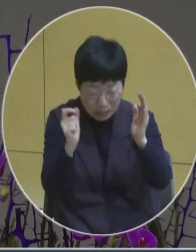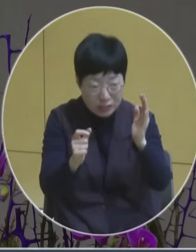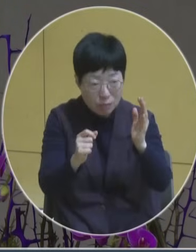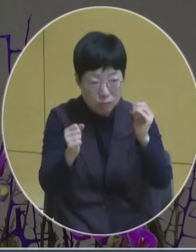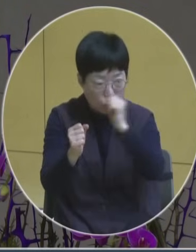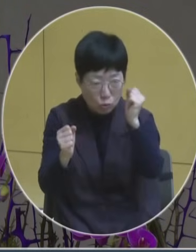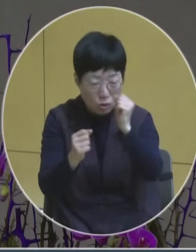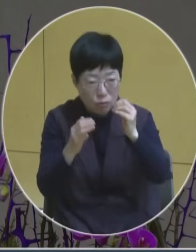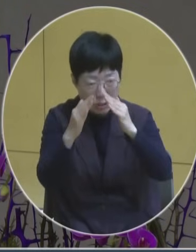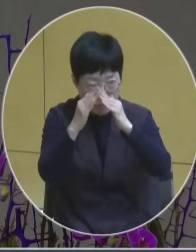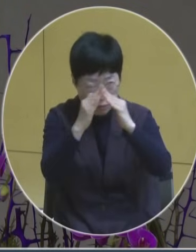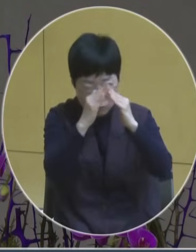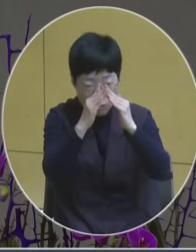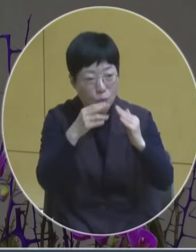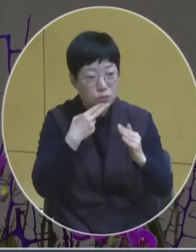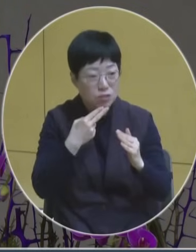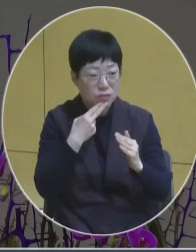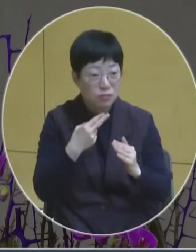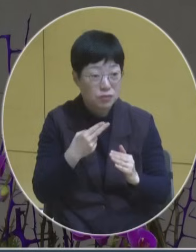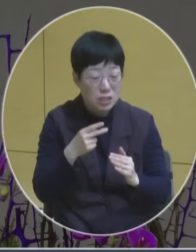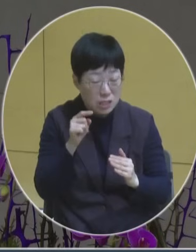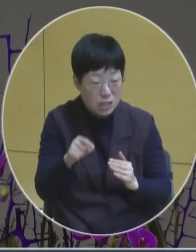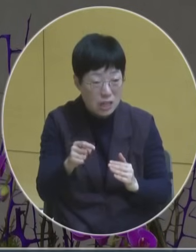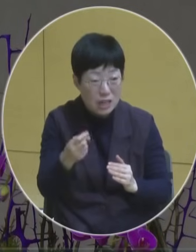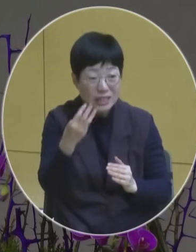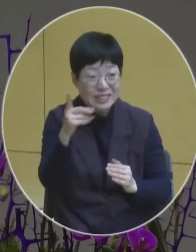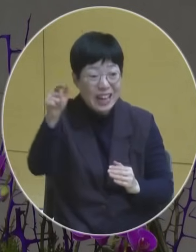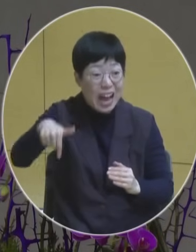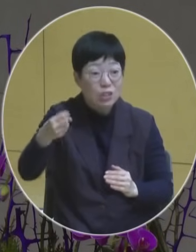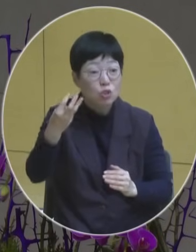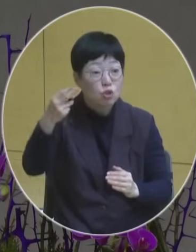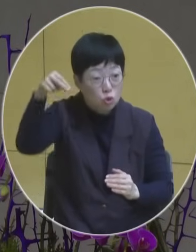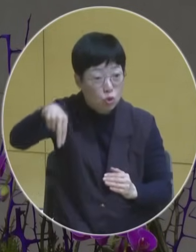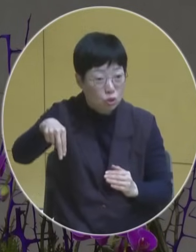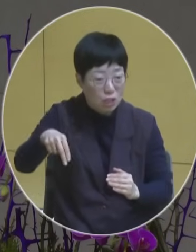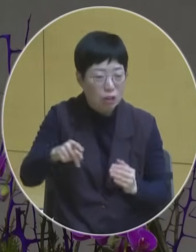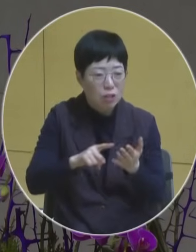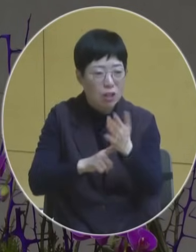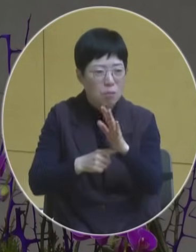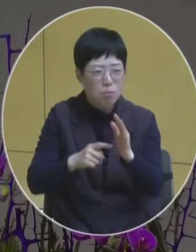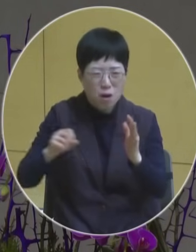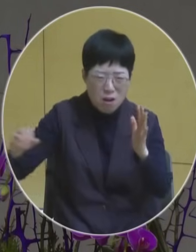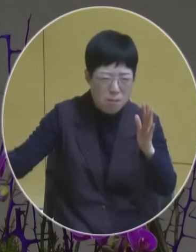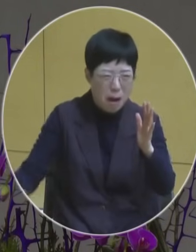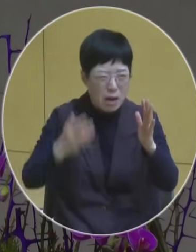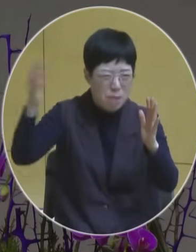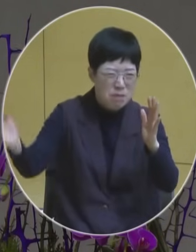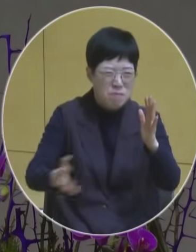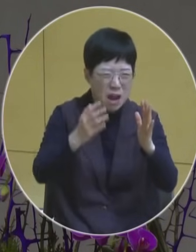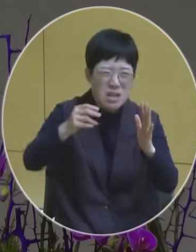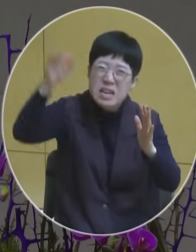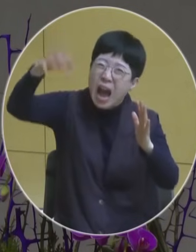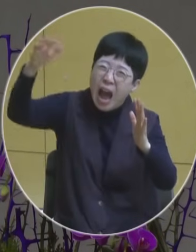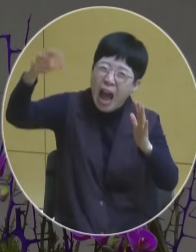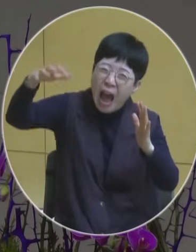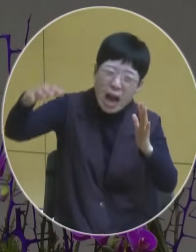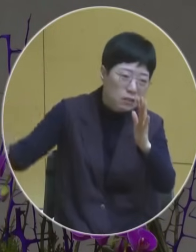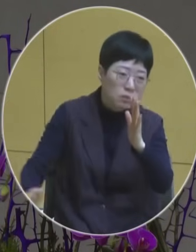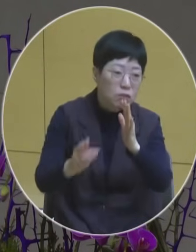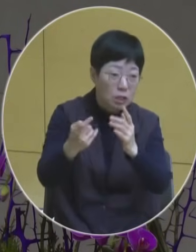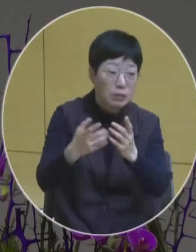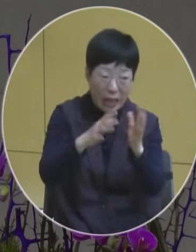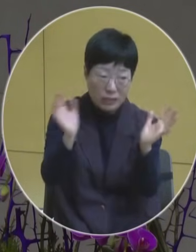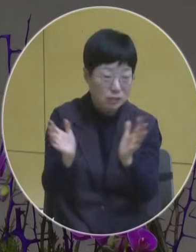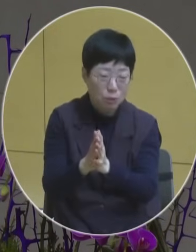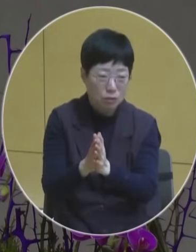능히 요동하지 못하게 하였거니와 되었어요. 여기는 탕류라 그랬는데 뭐 홍수와 창수가 나고 그렇게 다른 복음서에는 말씀하고